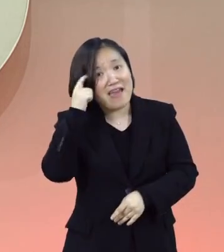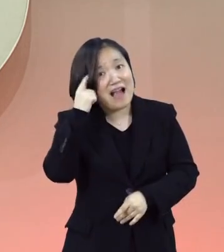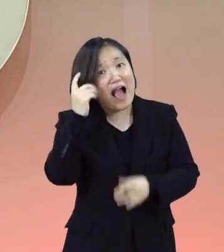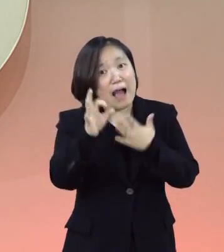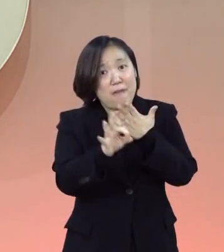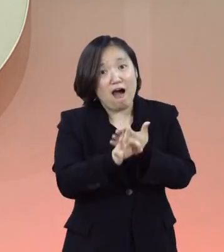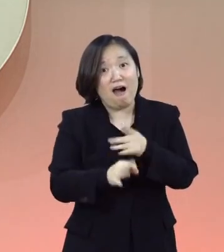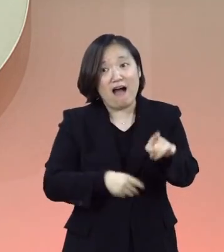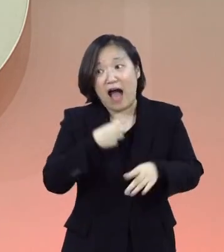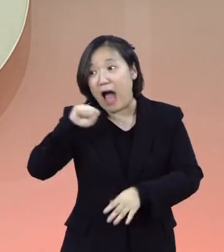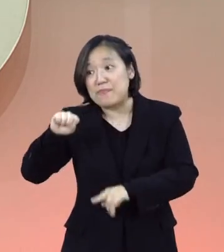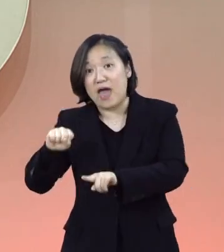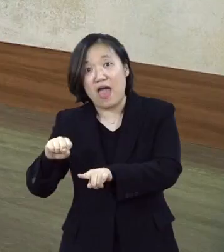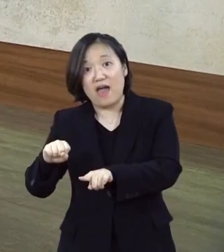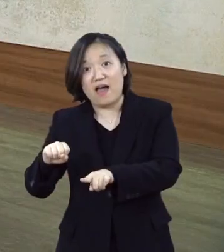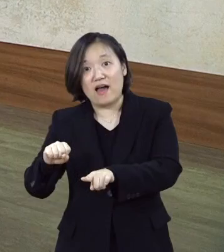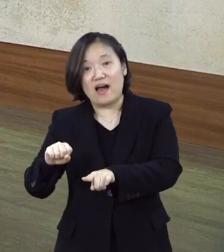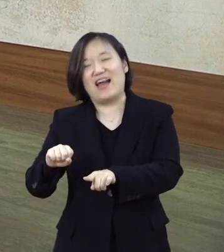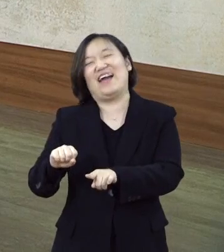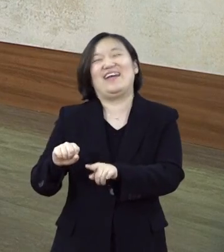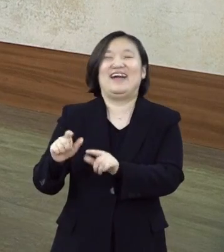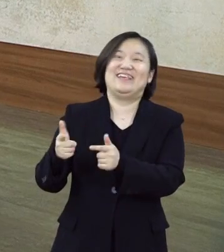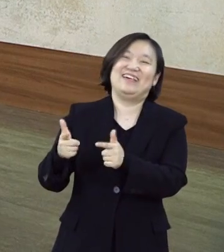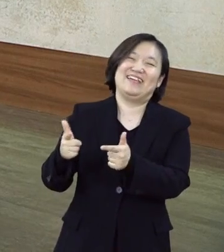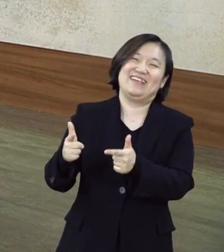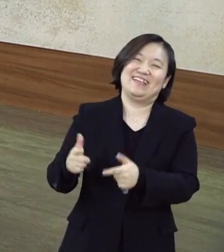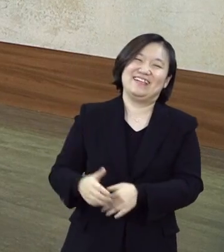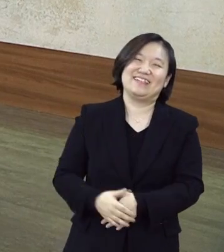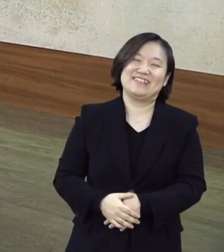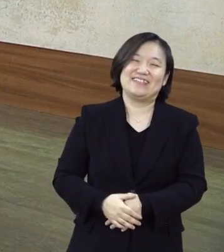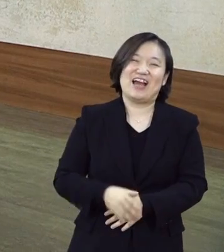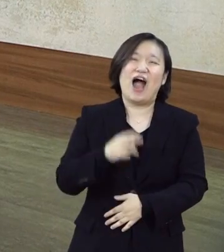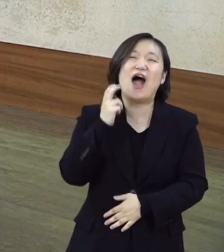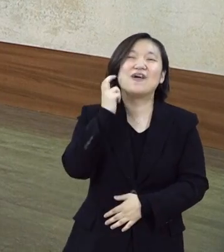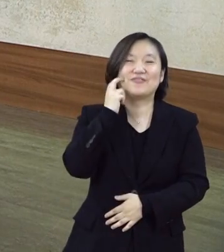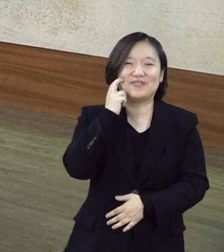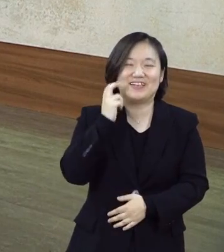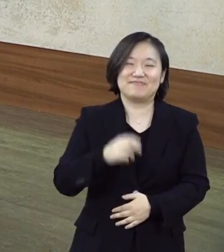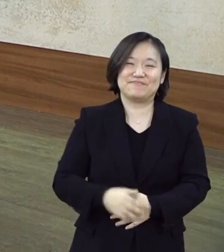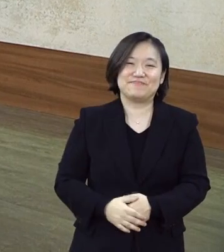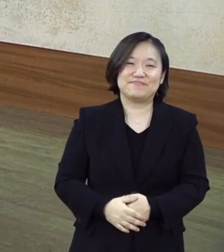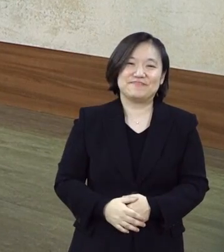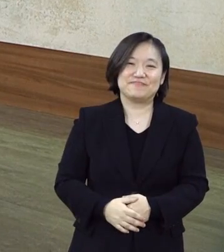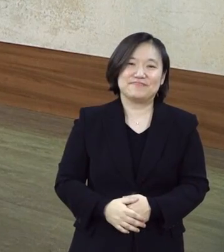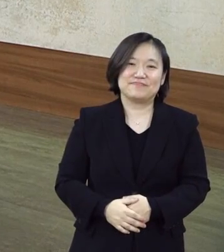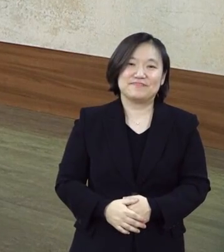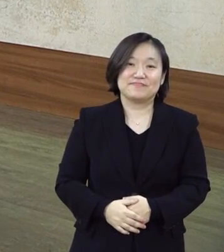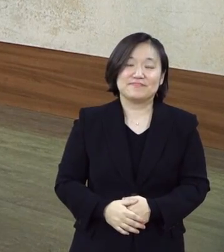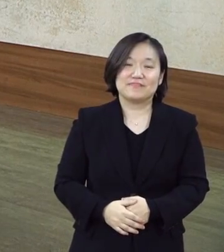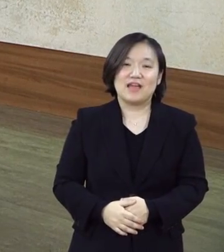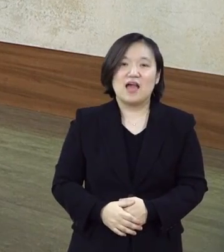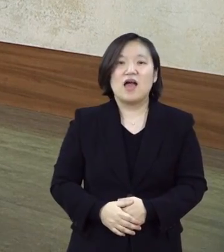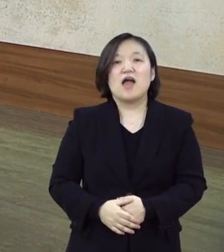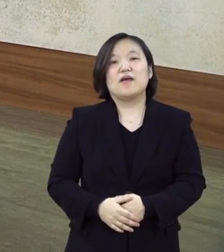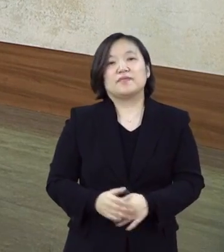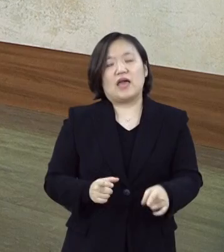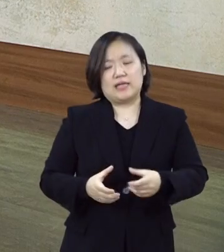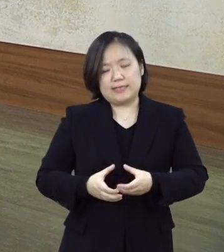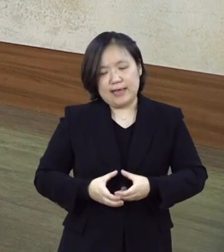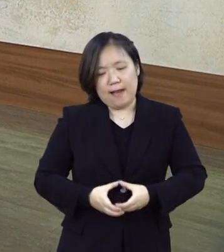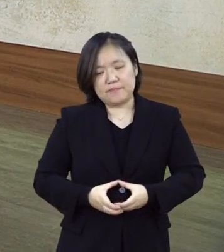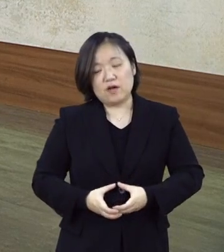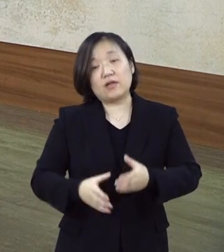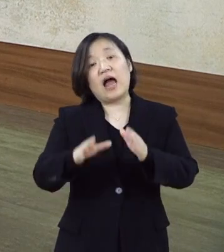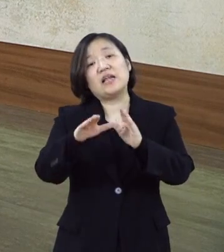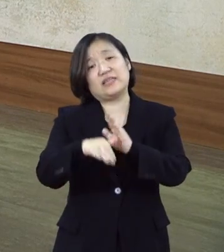얘기하신 분도 계셨는데 나야 모르죠. 나도 들은 얘기인데 그냥. 하여튼 중요한 거는 한 생각, 한 마음. 근데 저도